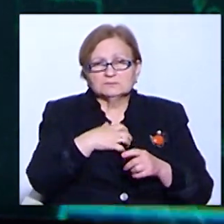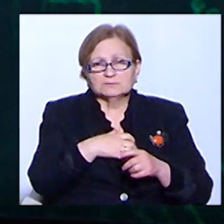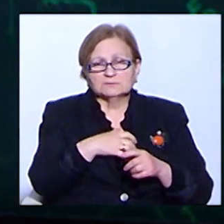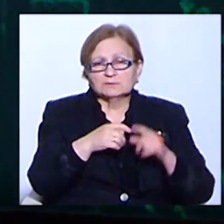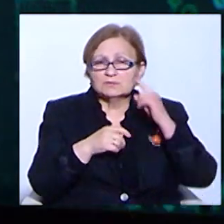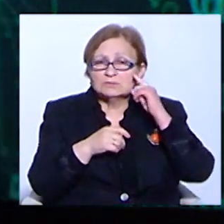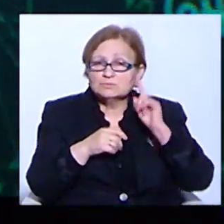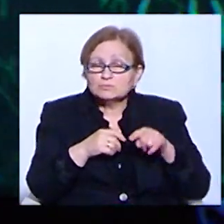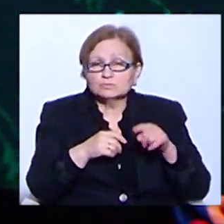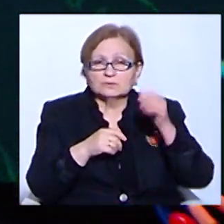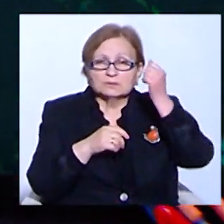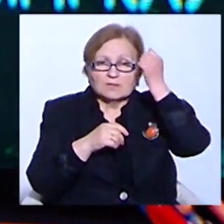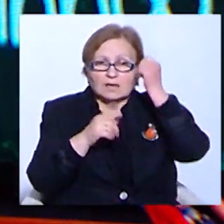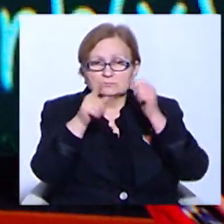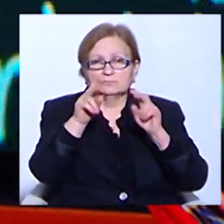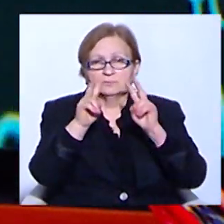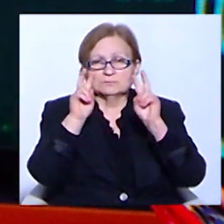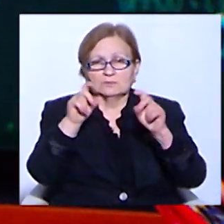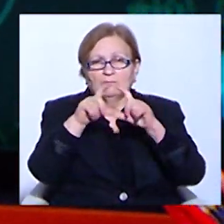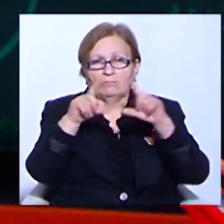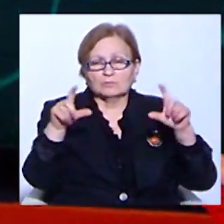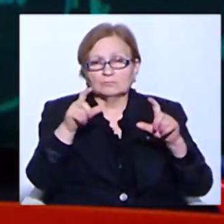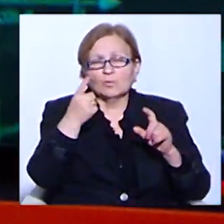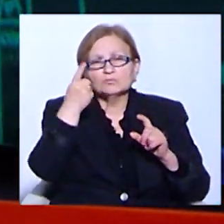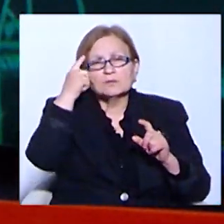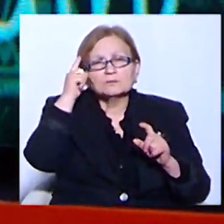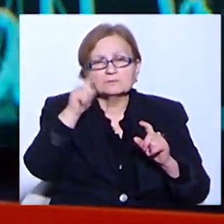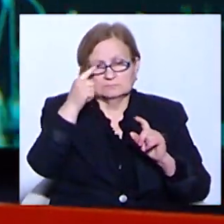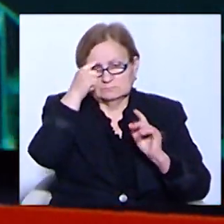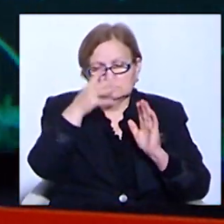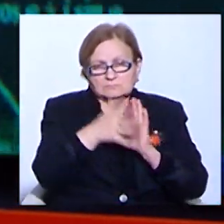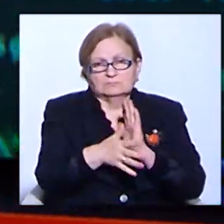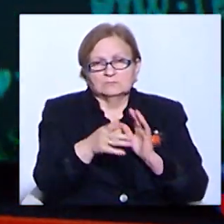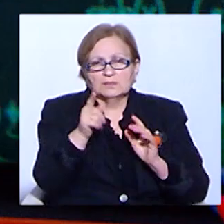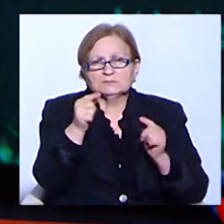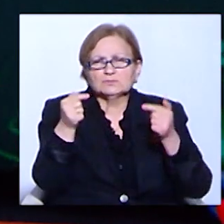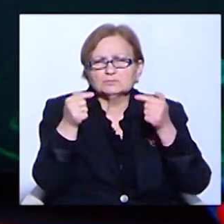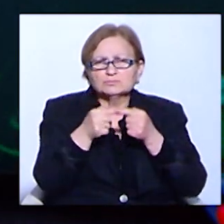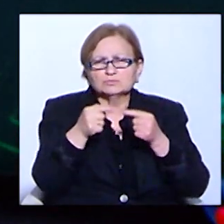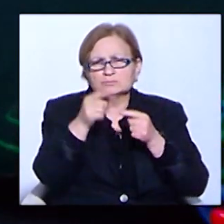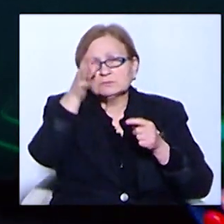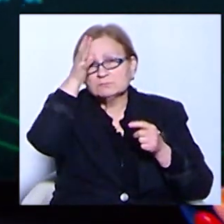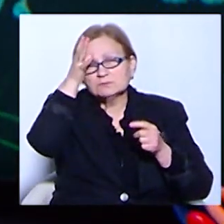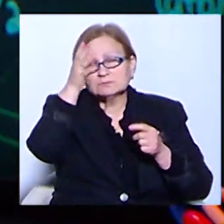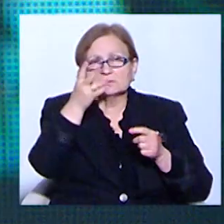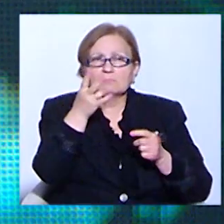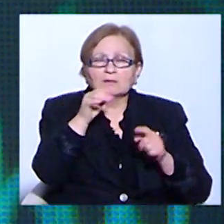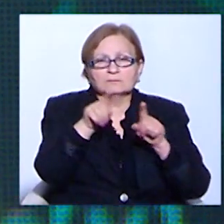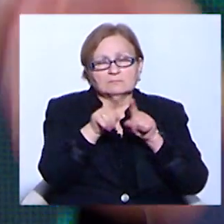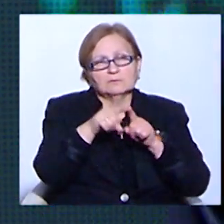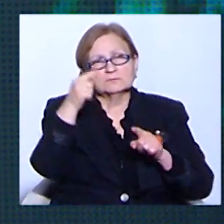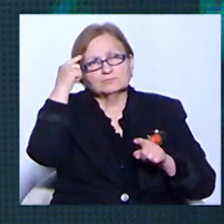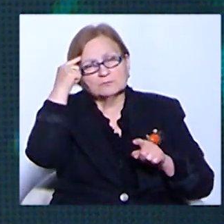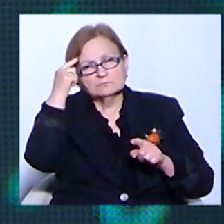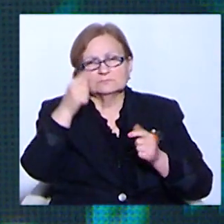არამხოლოდ იცოდეთ ფორმულა და გახსოვდეთ და არასოდეს დაგავიწყდეთ, ასევე გესმოდეთ. მათემატიკა კი არის ზუსტი მეცნიერება, რომ ძირითადად არის დაფიქრებაზე, შედარებებზე